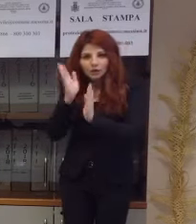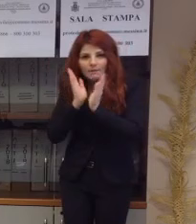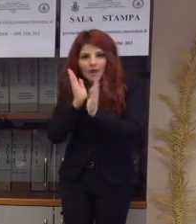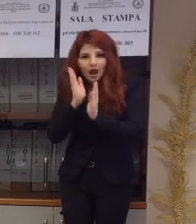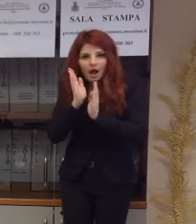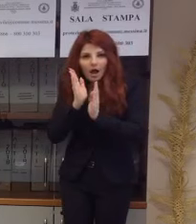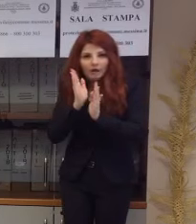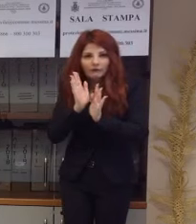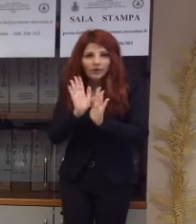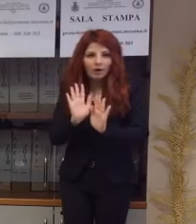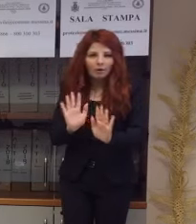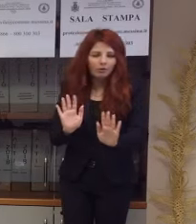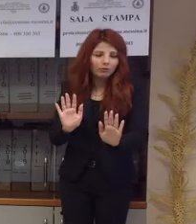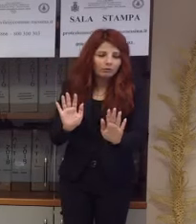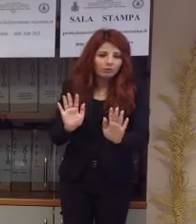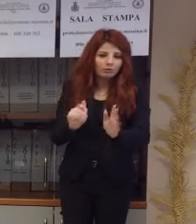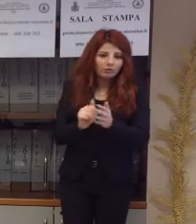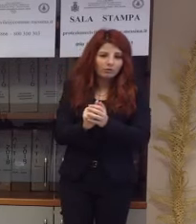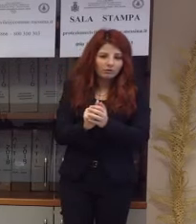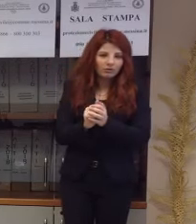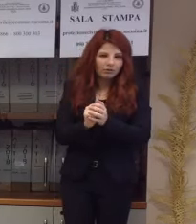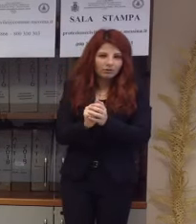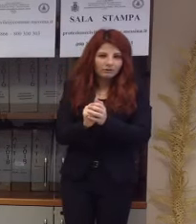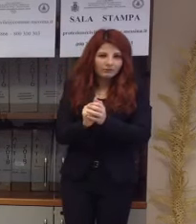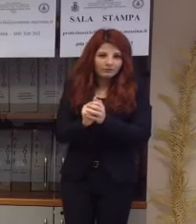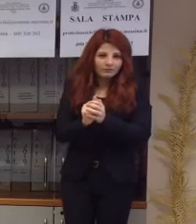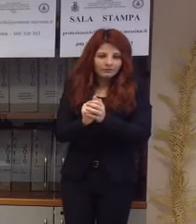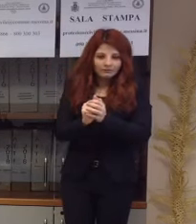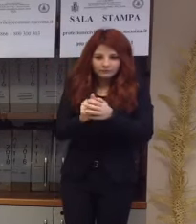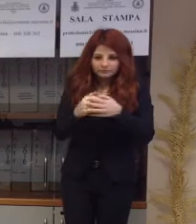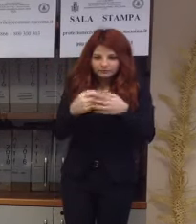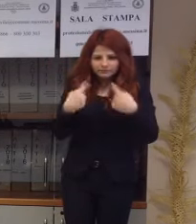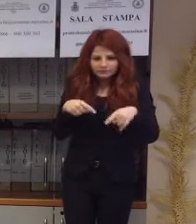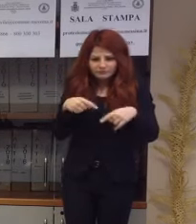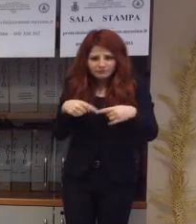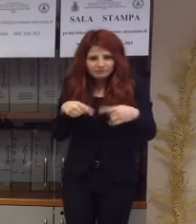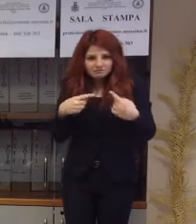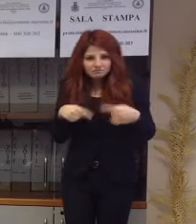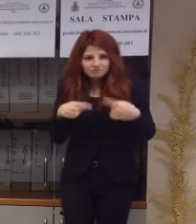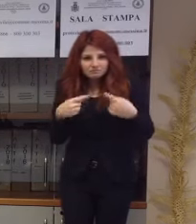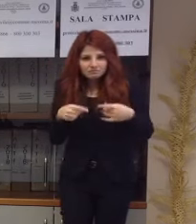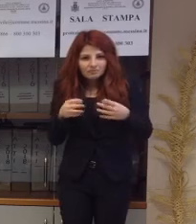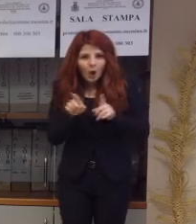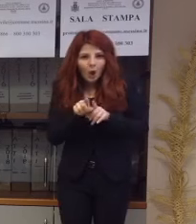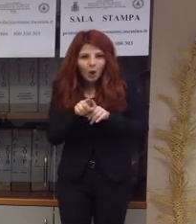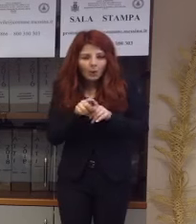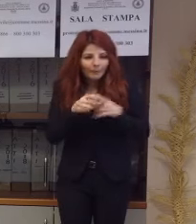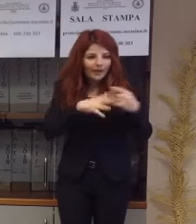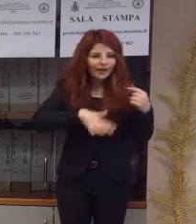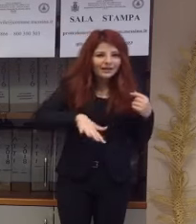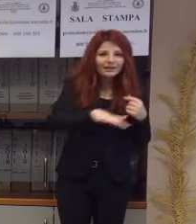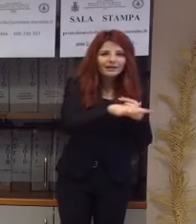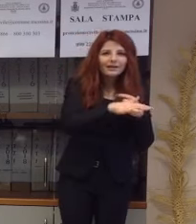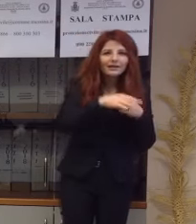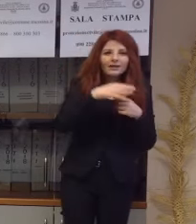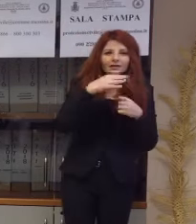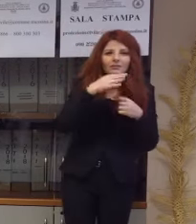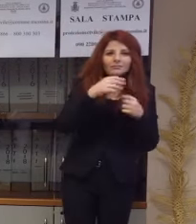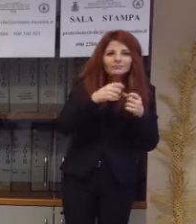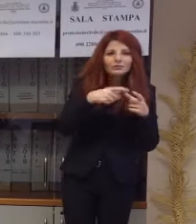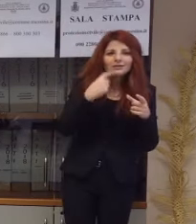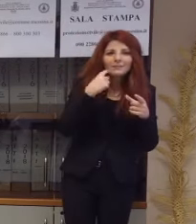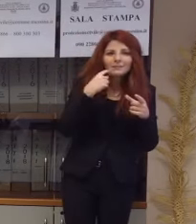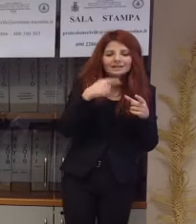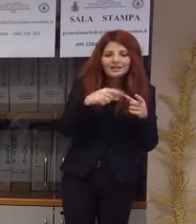introdurre quelli che sono i tentativi in questi giorni di sporcare questi risultati. Questi sono risultati, mi permetto di dire,